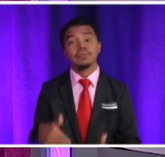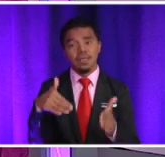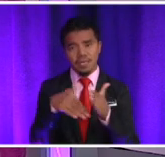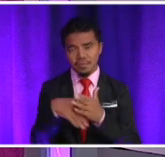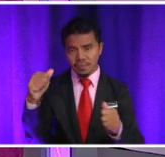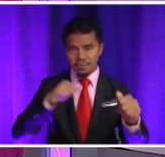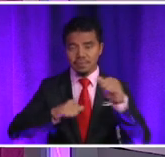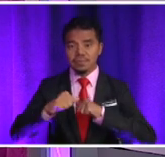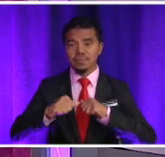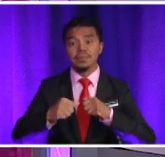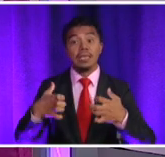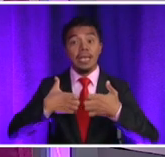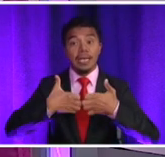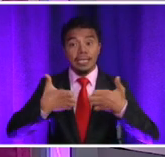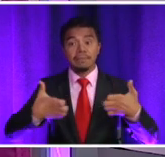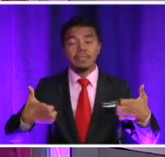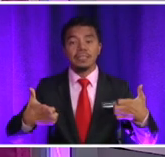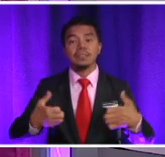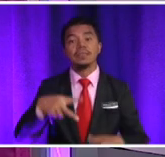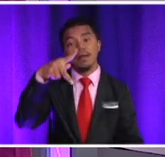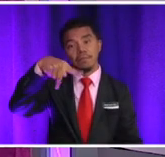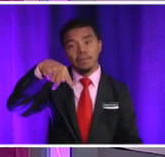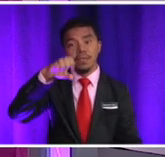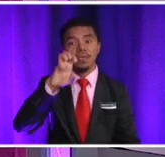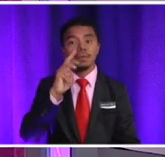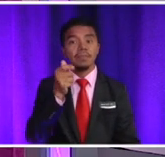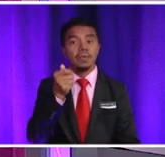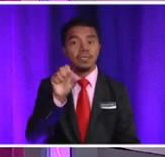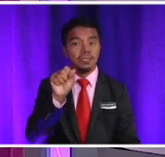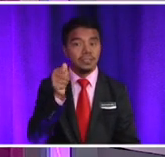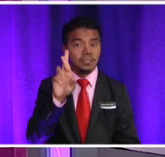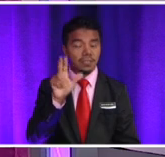pemasaran apa yang murid kena ingat